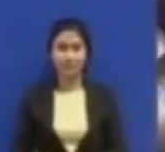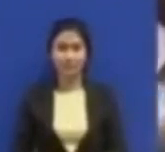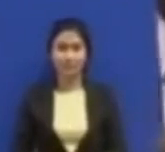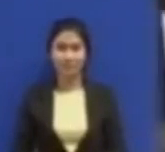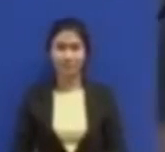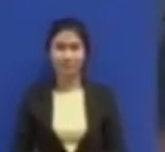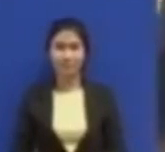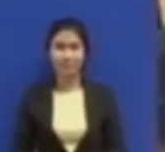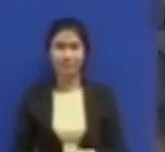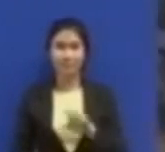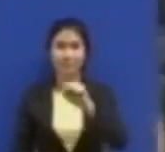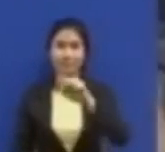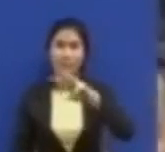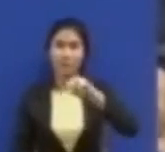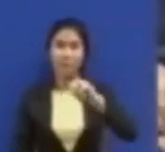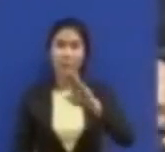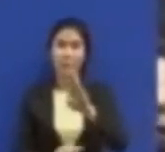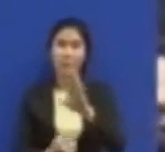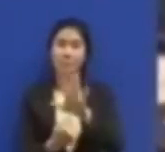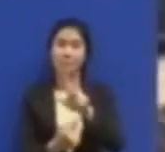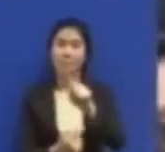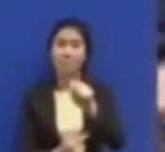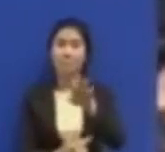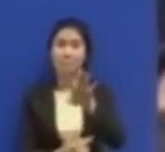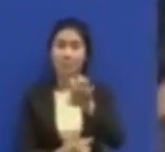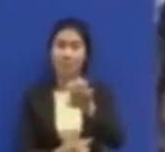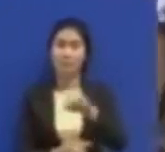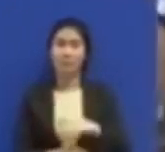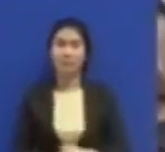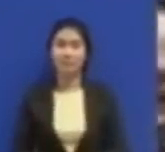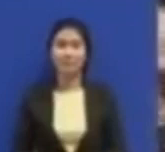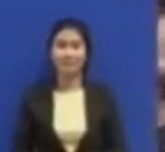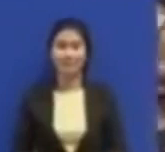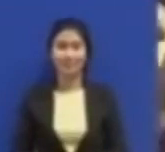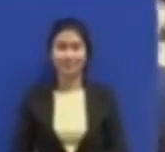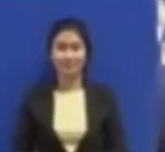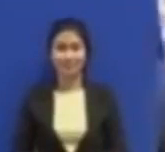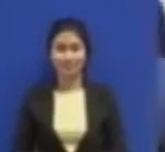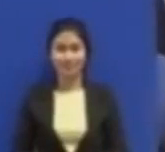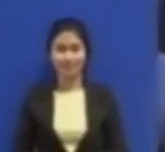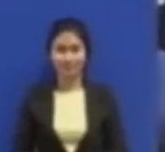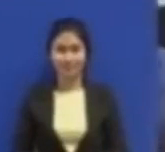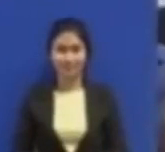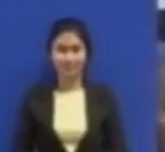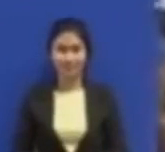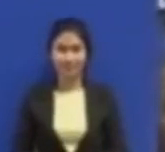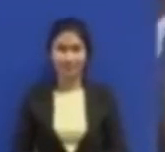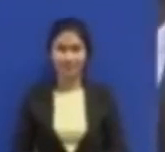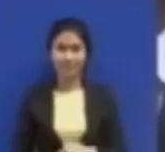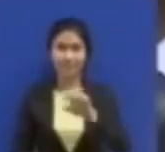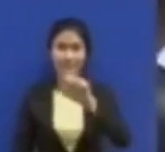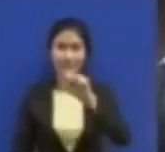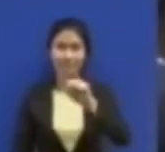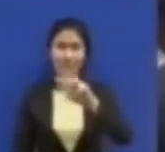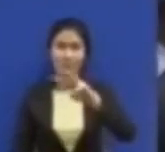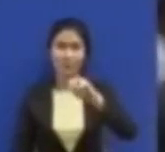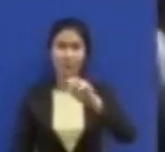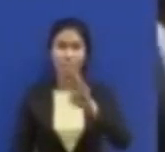ทสมบัติมิลินทจินดา199นายสมบูรณ์ง